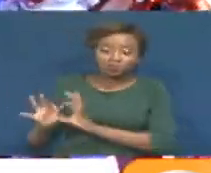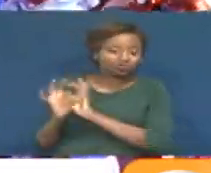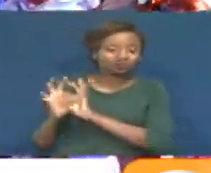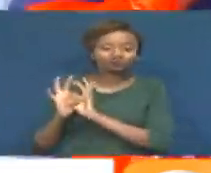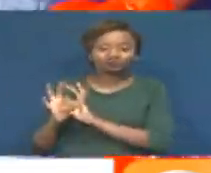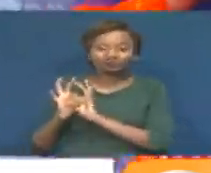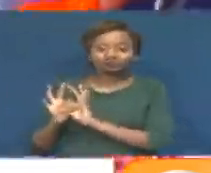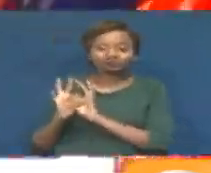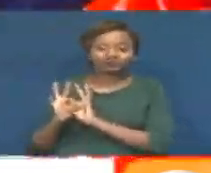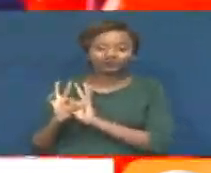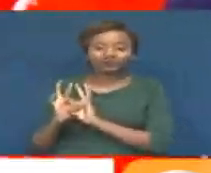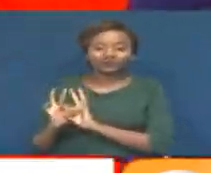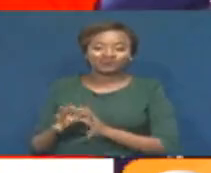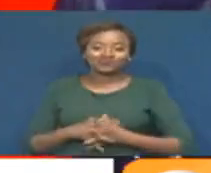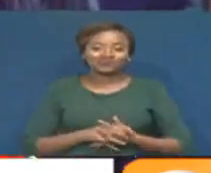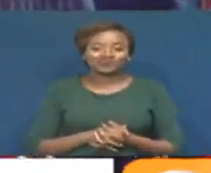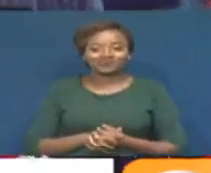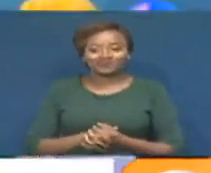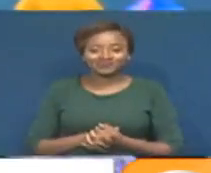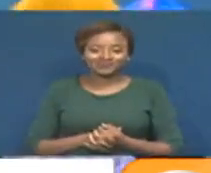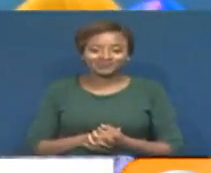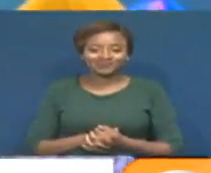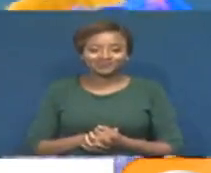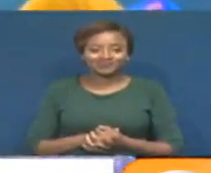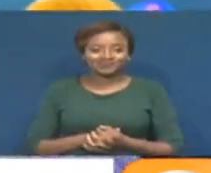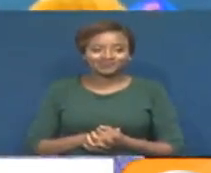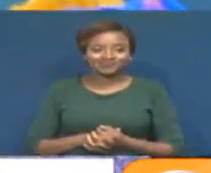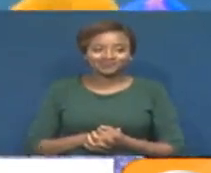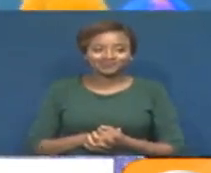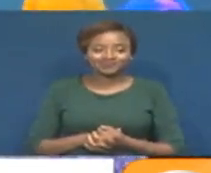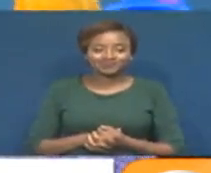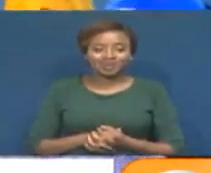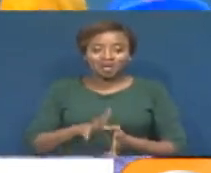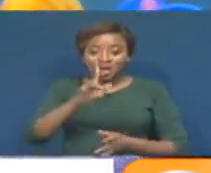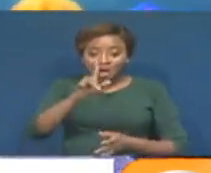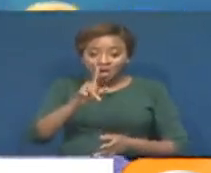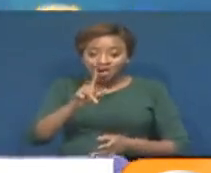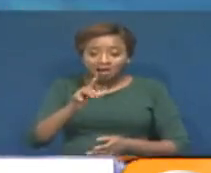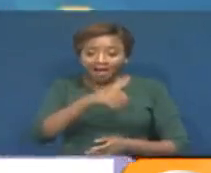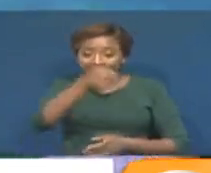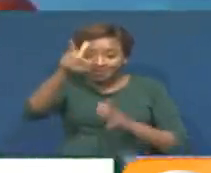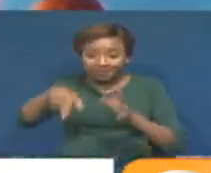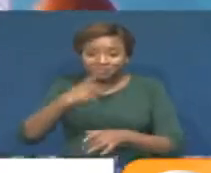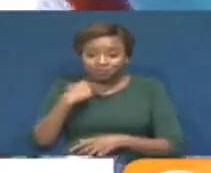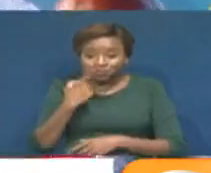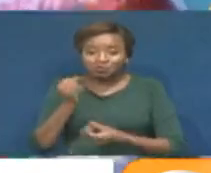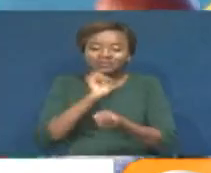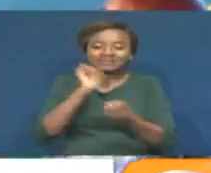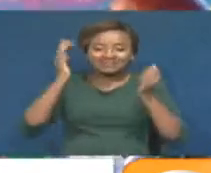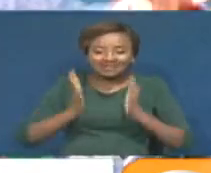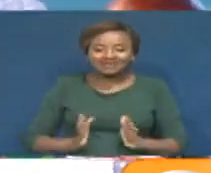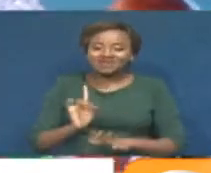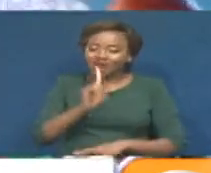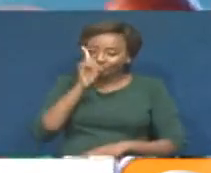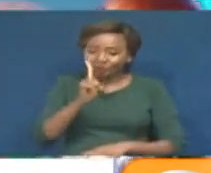mbachao kwa msala upitao. Hakuna mwokozi mwingine, msidanganywe. Sijui kuna kuja nani, sijui kuna